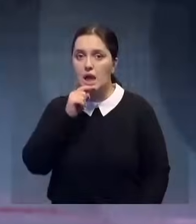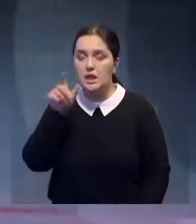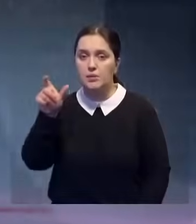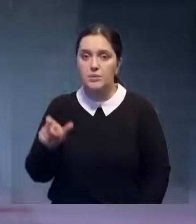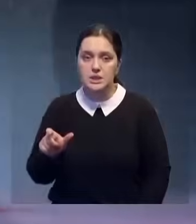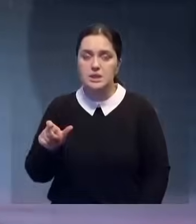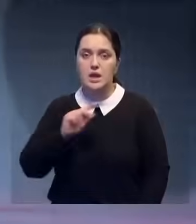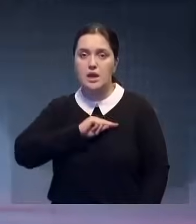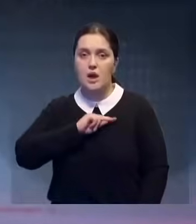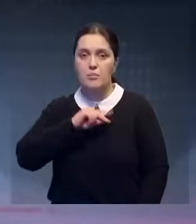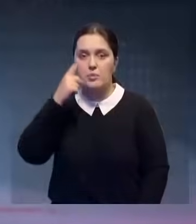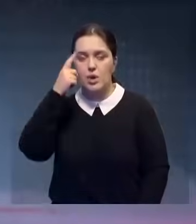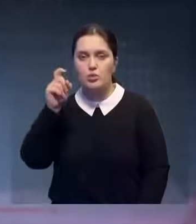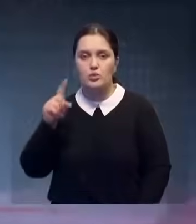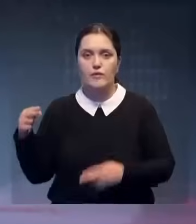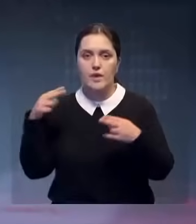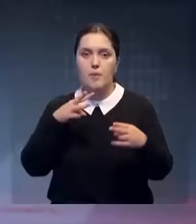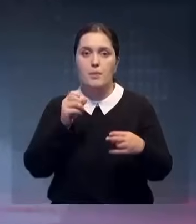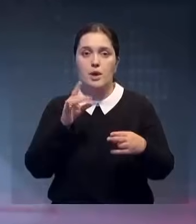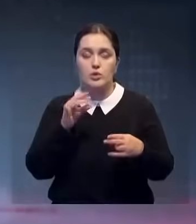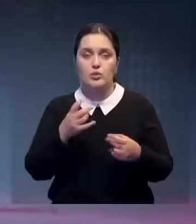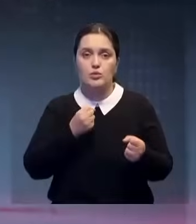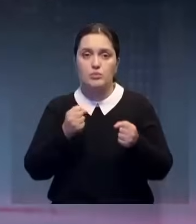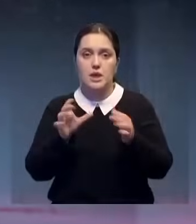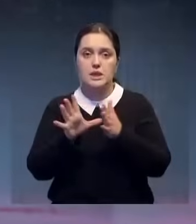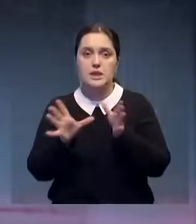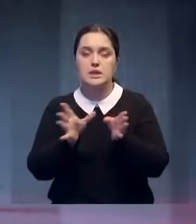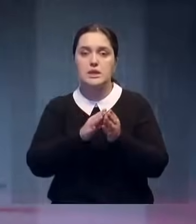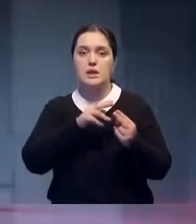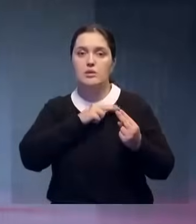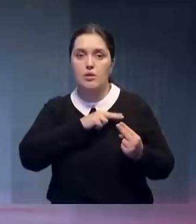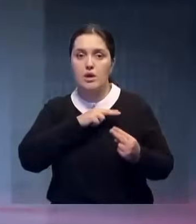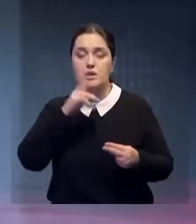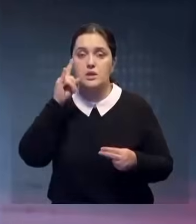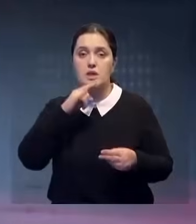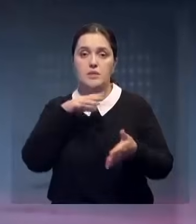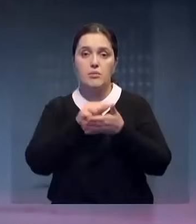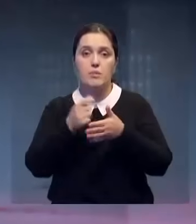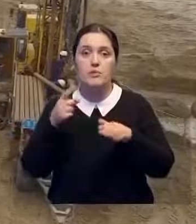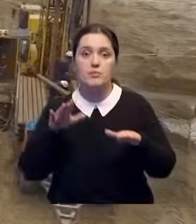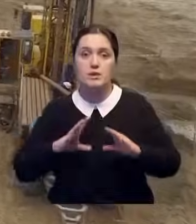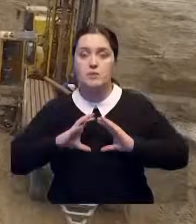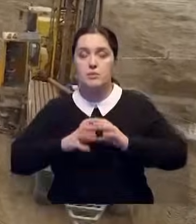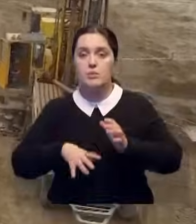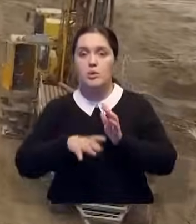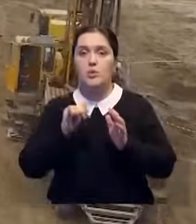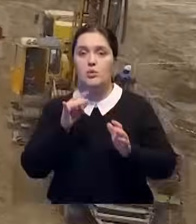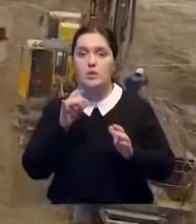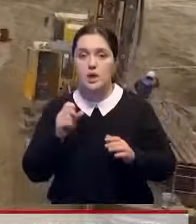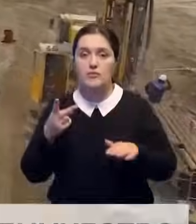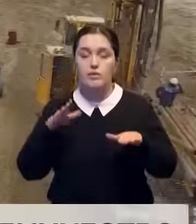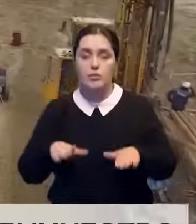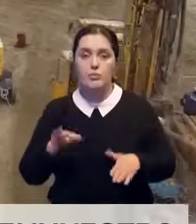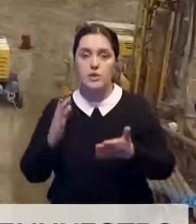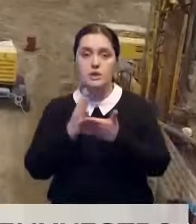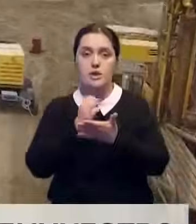Экономисты прогнозируют, что визит Эммануэля Макрона укрепит энергетическое сотрудничество двух стран. Казахстан занимает первое место в мире по добыче урана